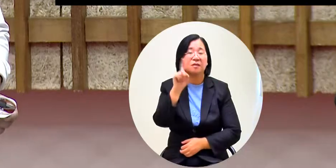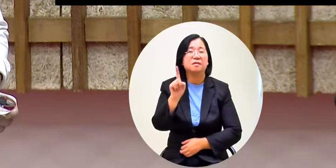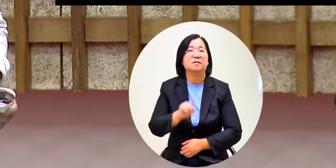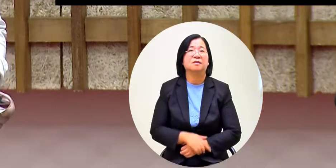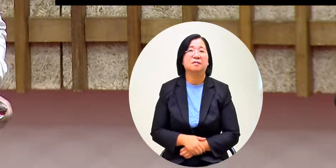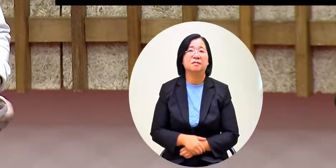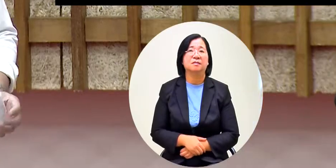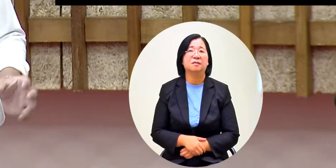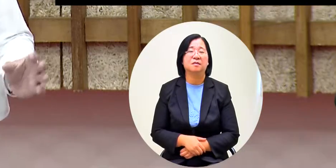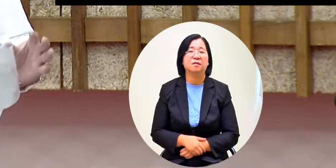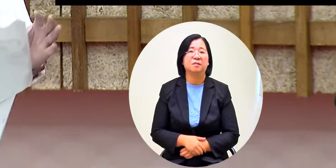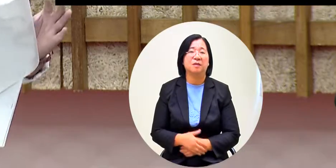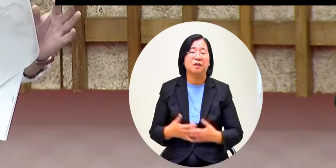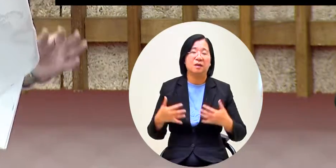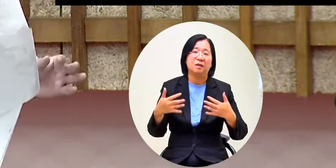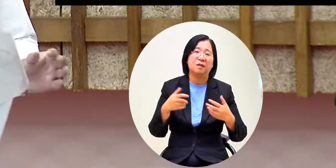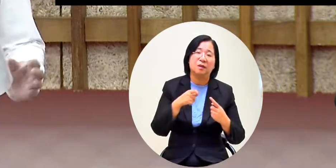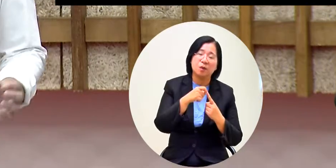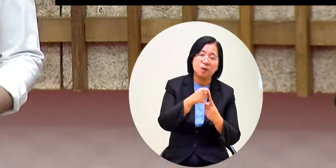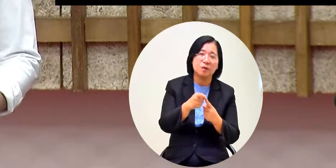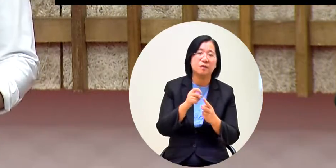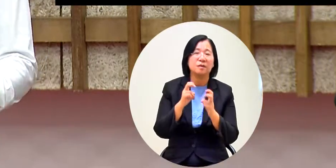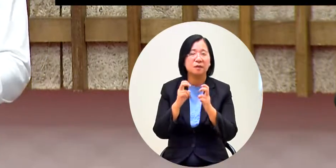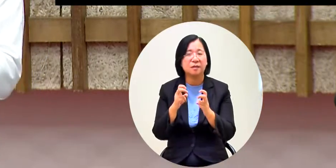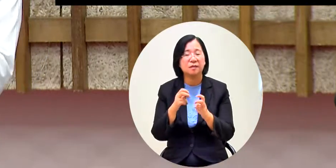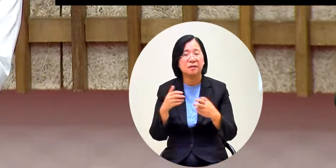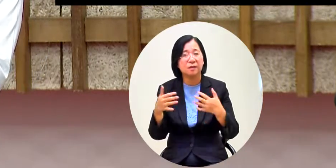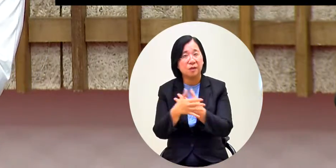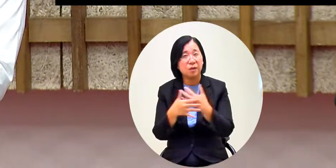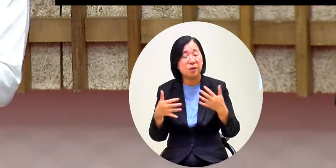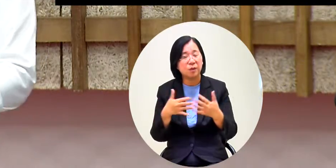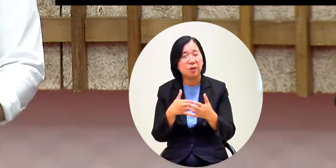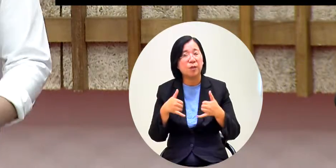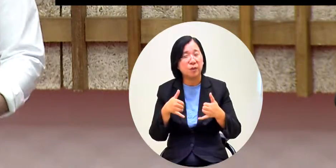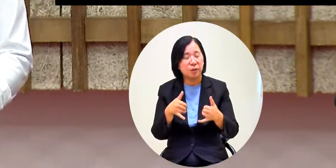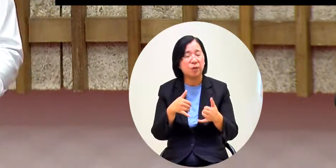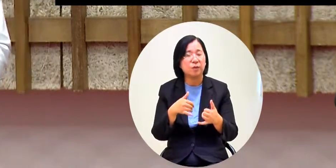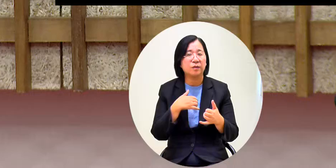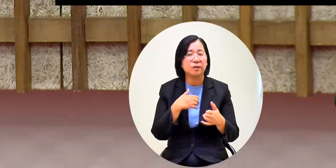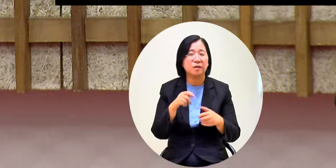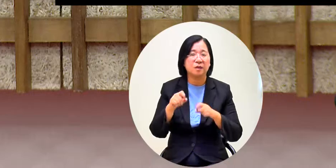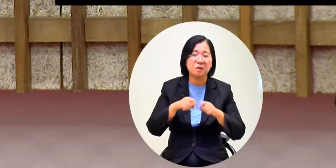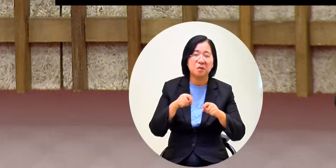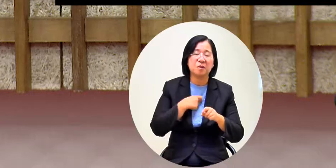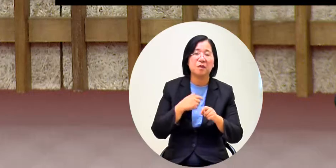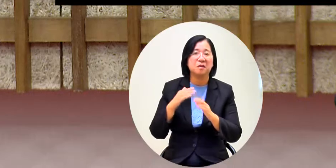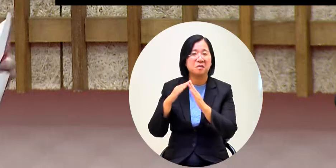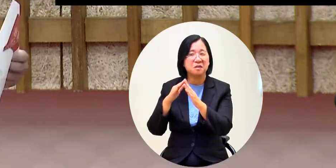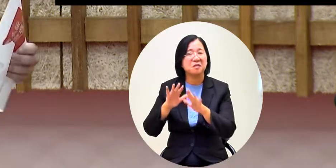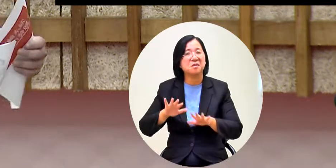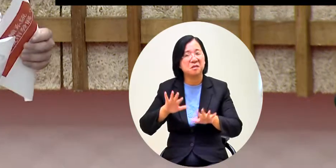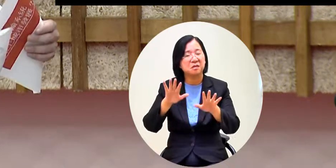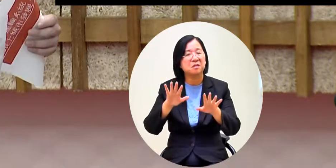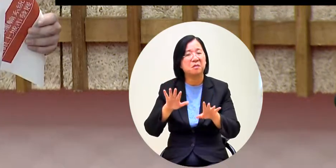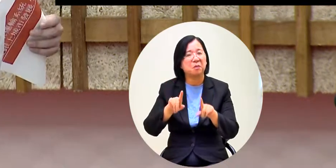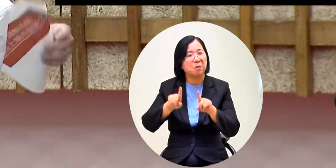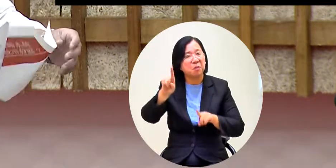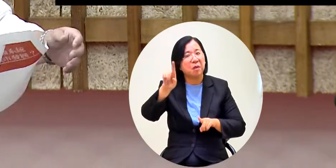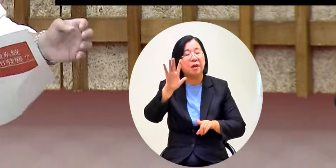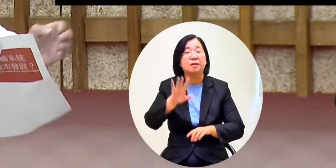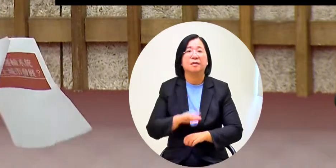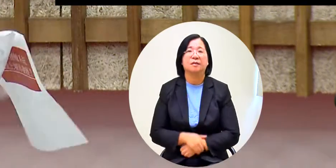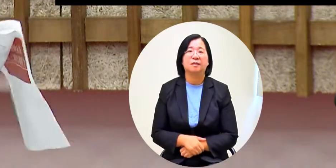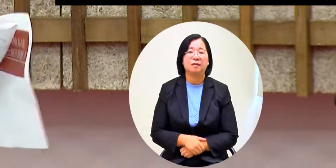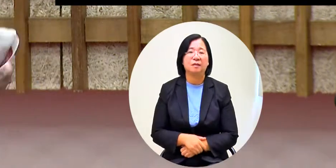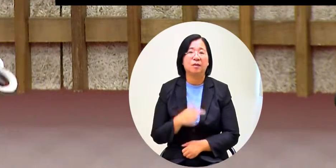众运输系统的这样的路线规划跟现在城市发展还有一点落差，我希望可以进一步来进行这个局长